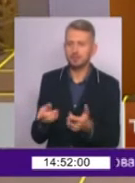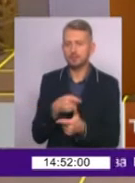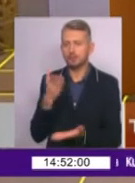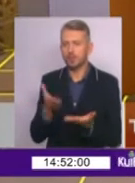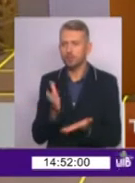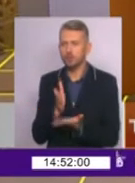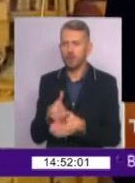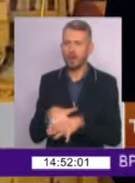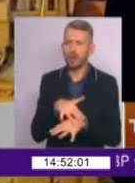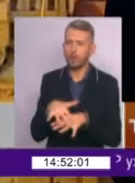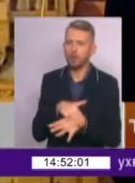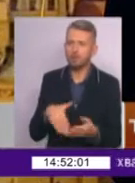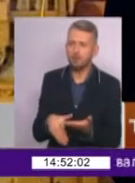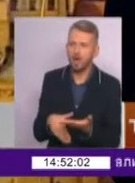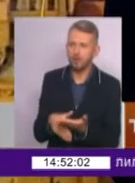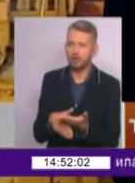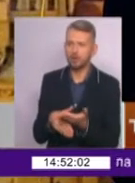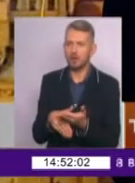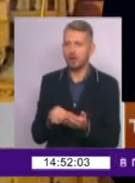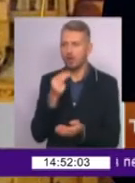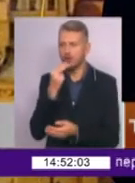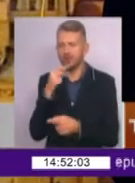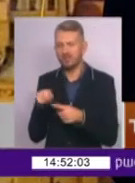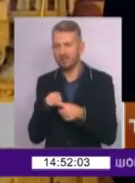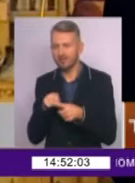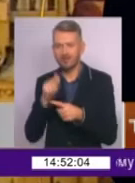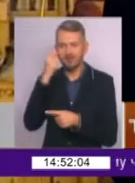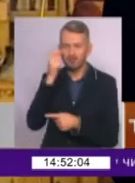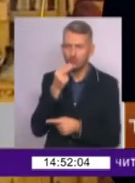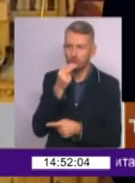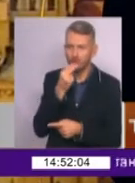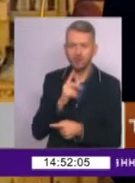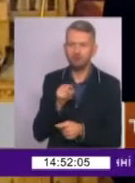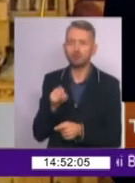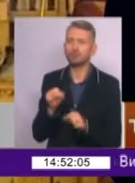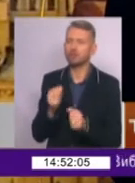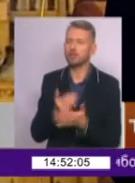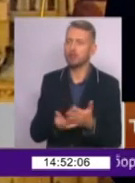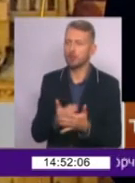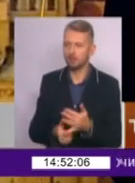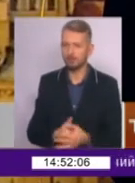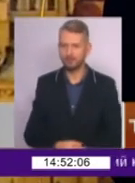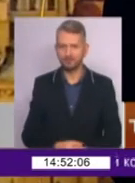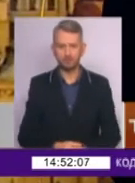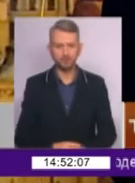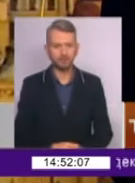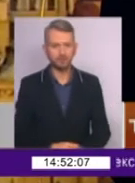якісь народні методи, їсти часник, цибулю, там ще щось, що тут ви можете порадити?